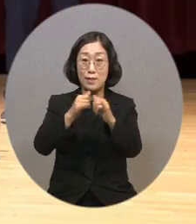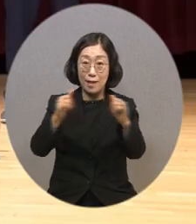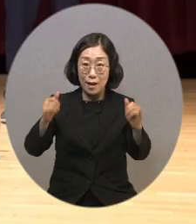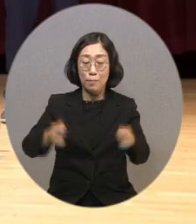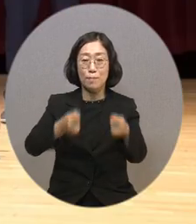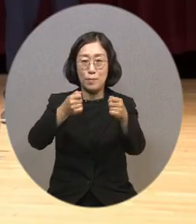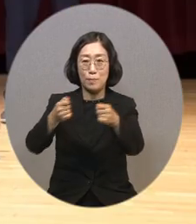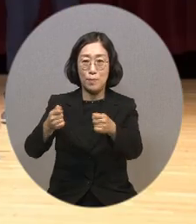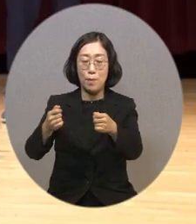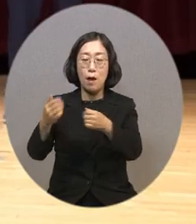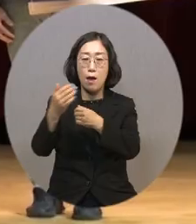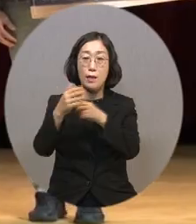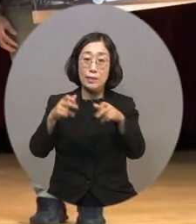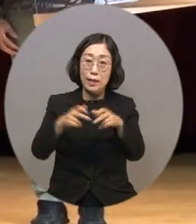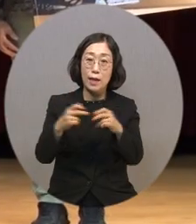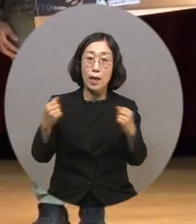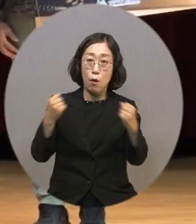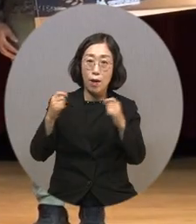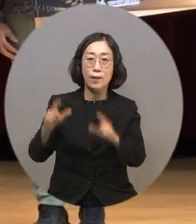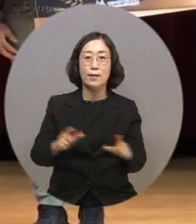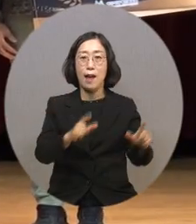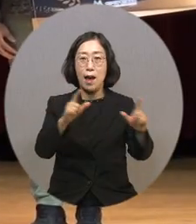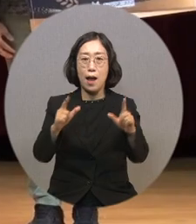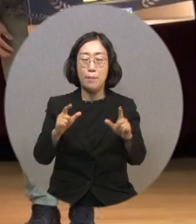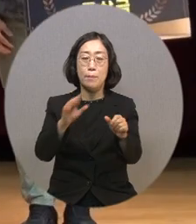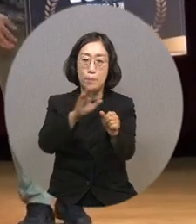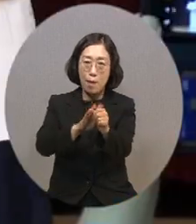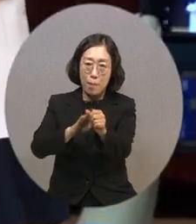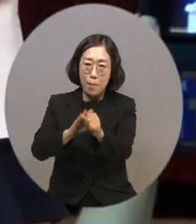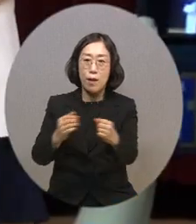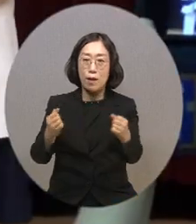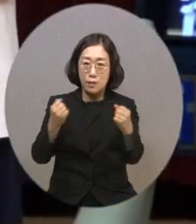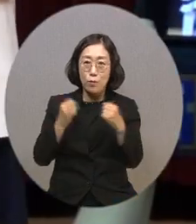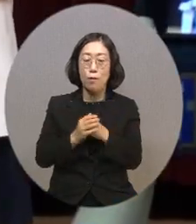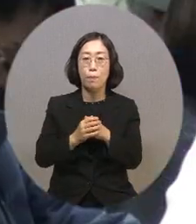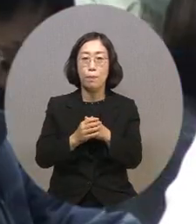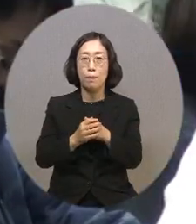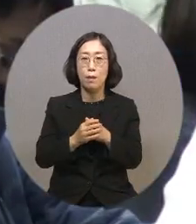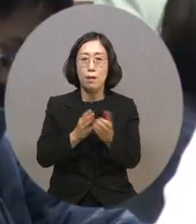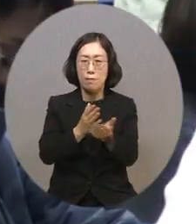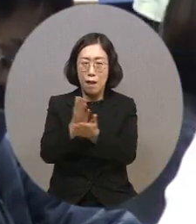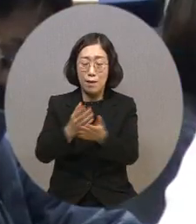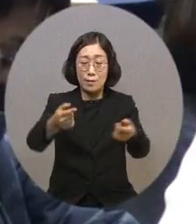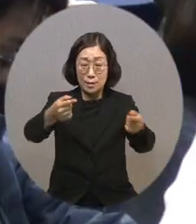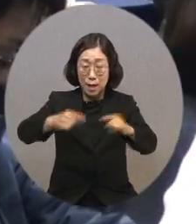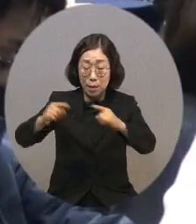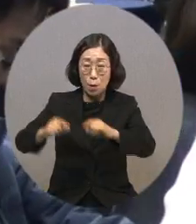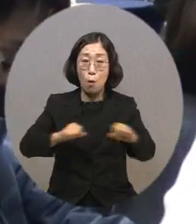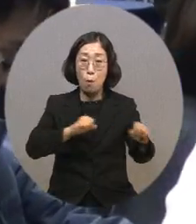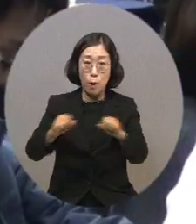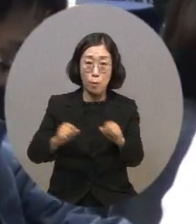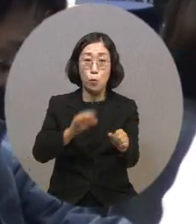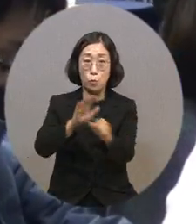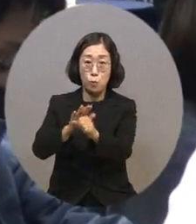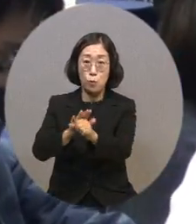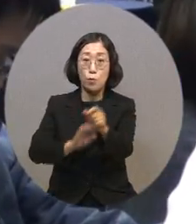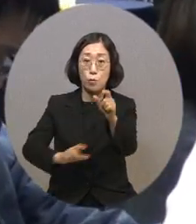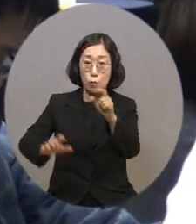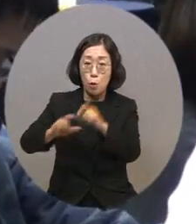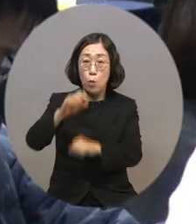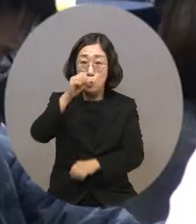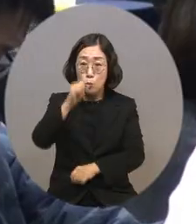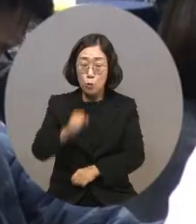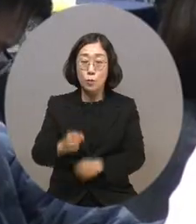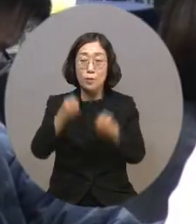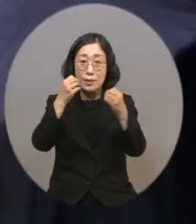건강하고 즐거운 삶을 응원했습니다. 다양한 종목의 체육, 장애별 많은 참여와 활동을 이끌어낼 수 있는 새로운